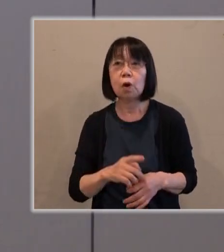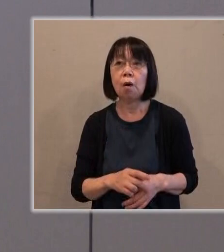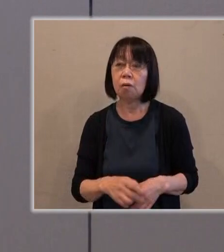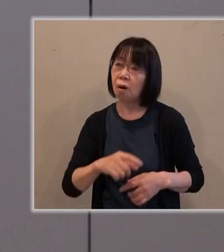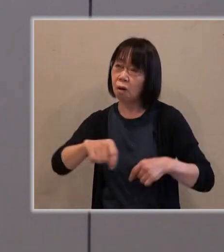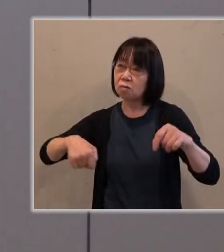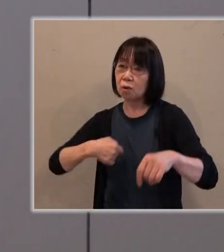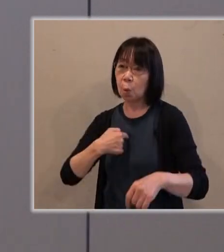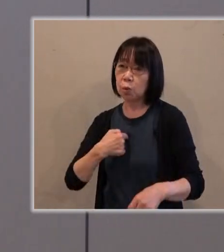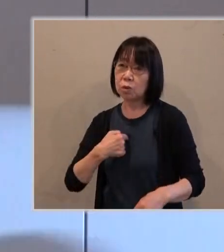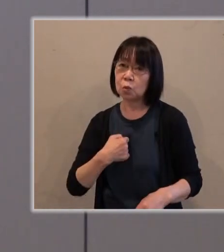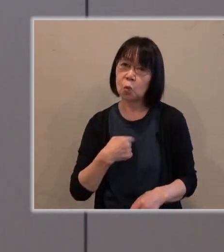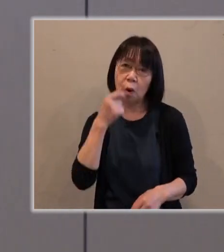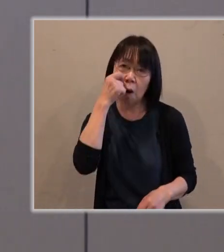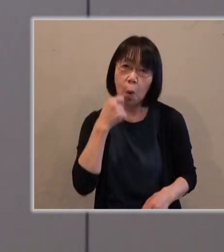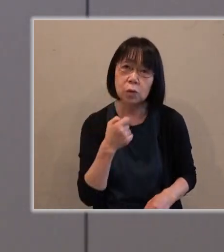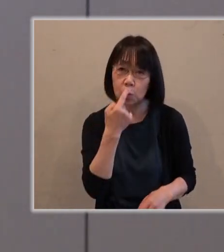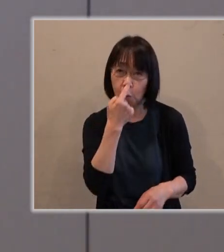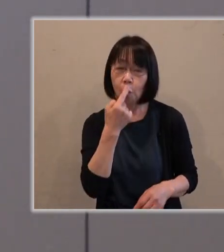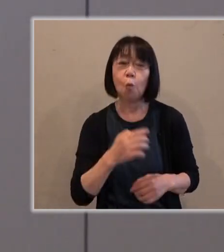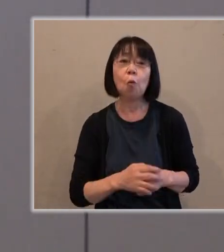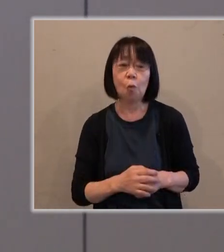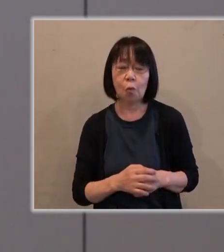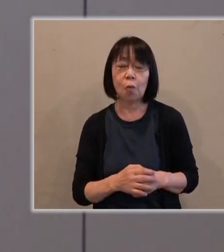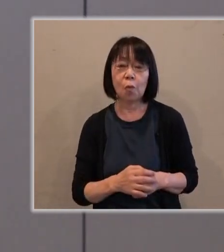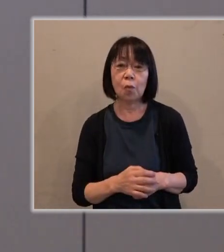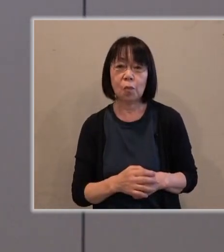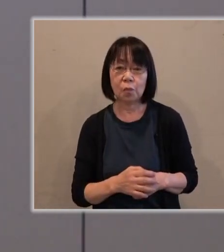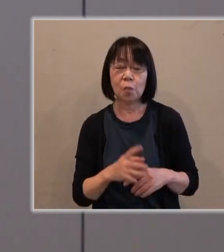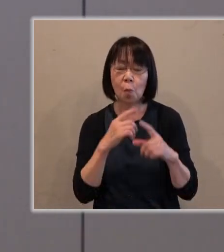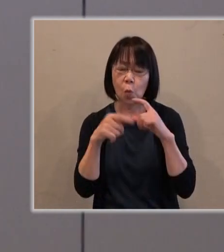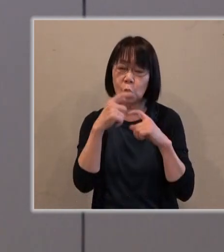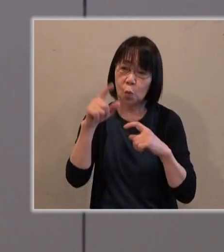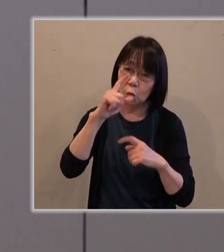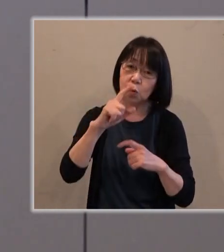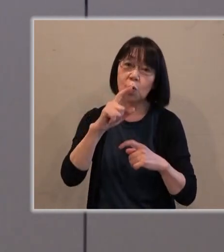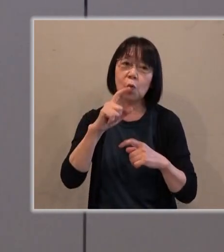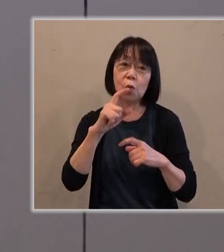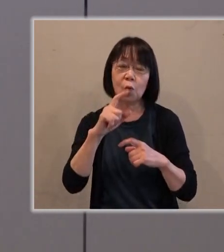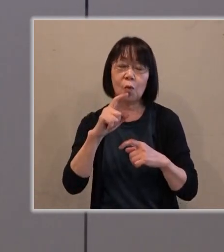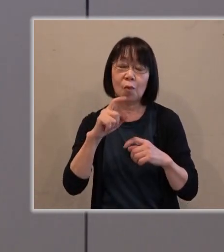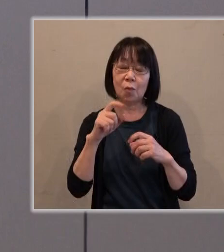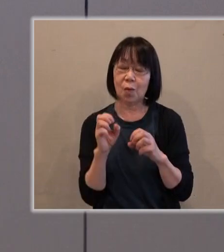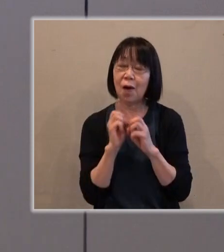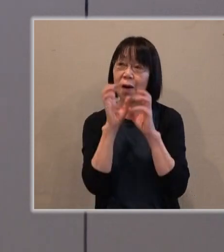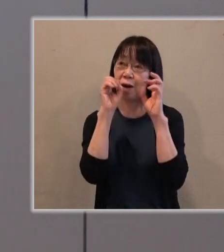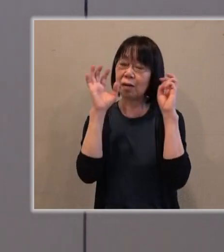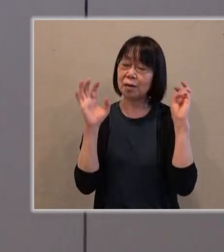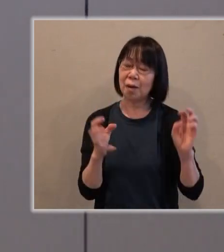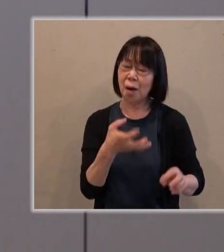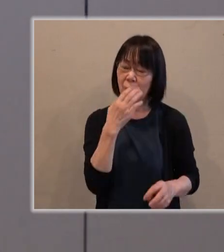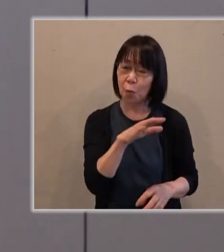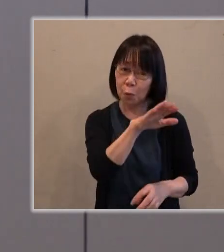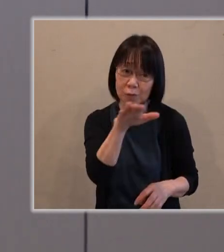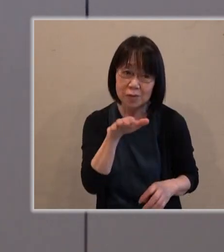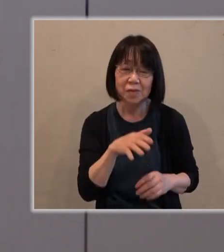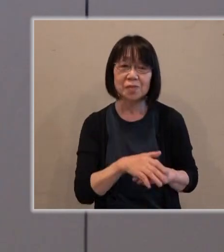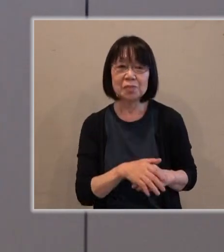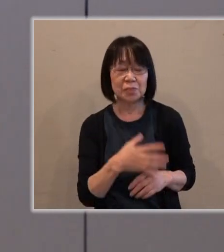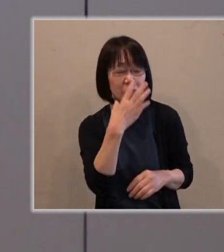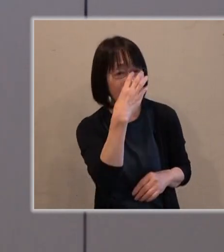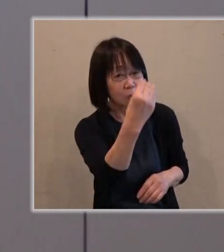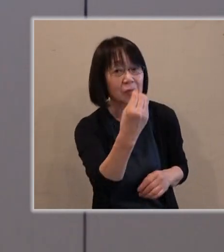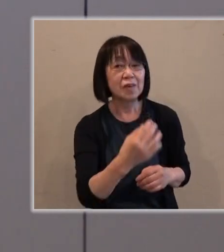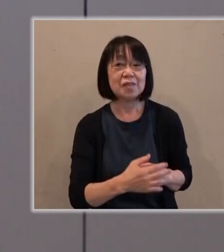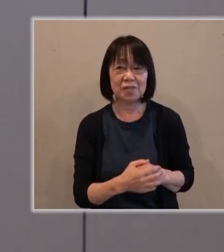がかわいそうな時いっぱいあるし、なんかもっともっとなんか輝いててかっこよくて魅力的でっていう、なんかプ